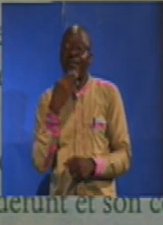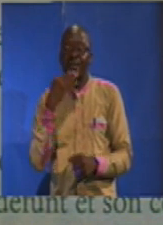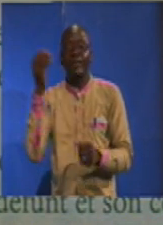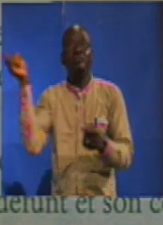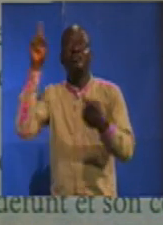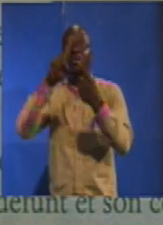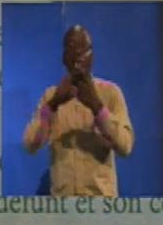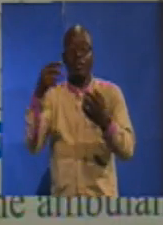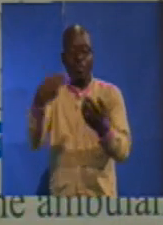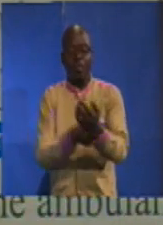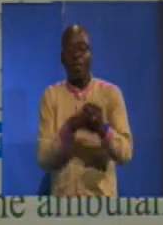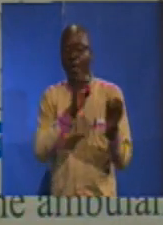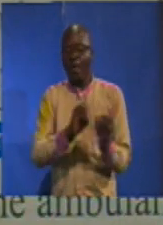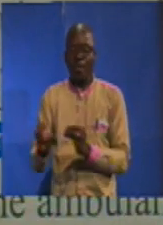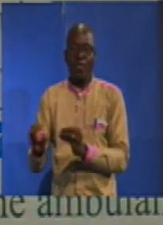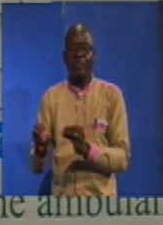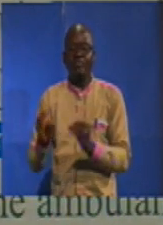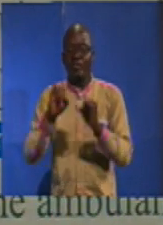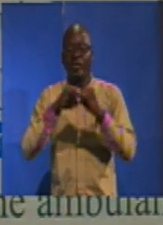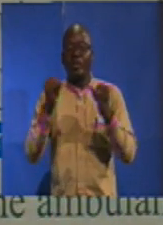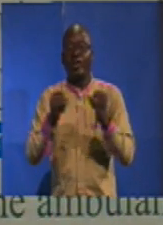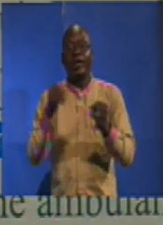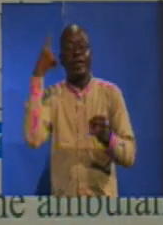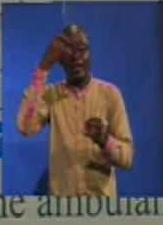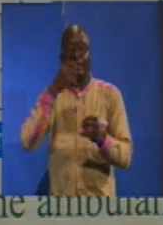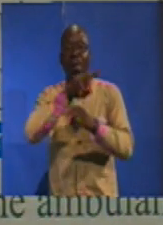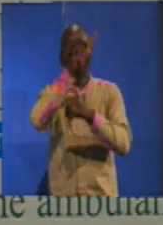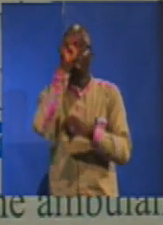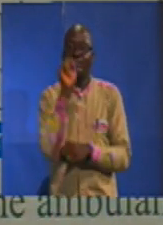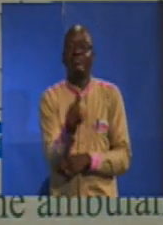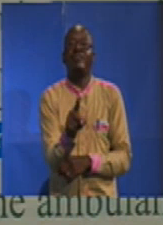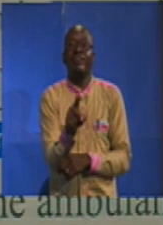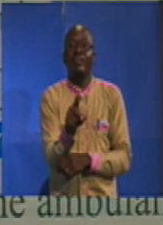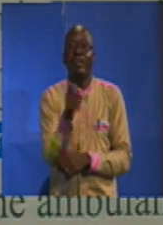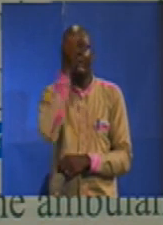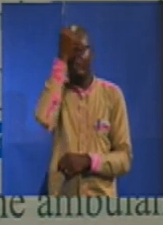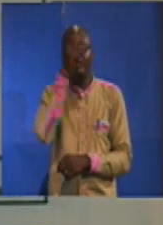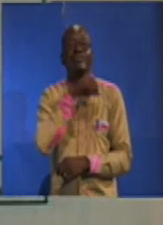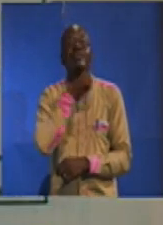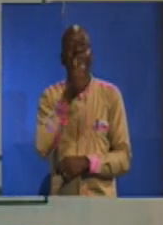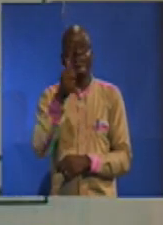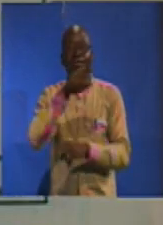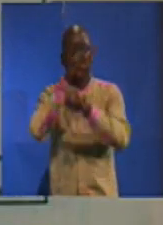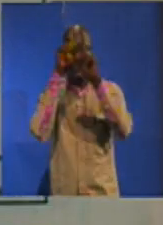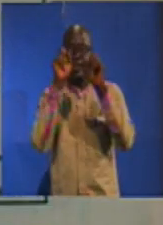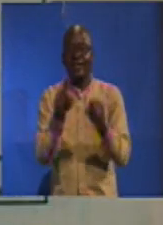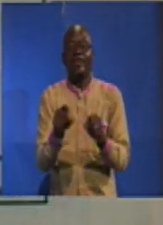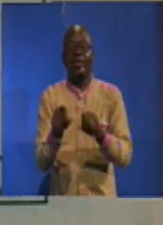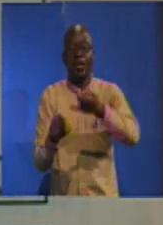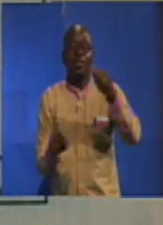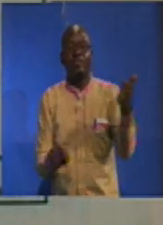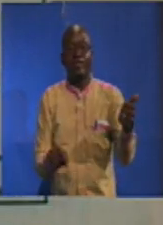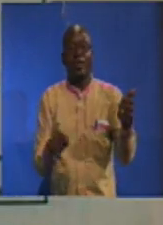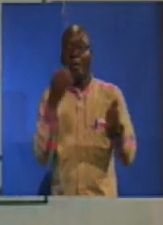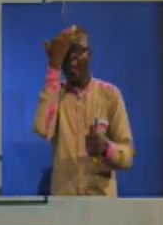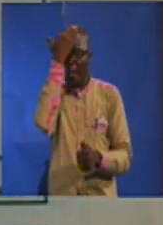jusqu'à nouvel ordre. L'Express du Faso demeure interrogatif et ne comprend pas, se questionne notre confrère,